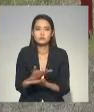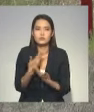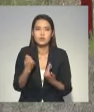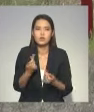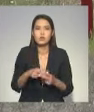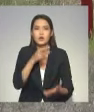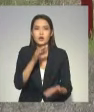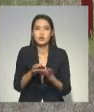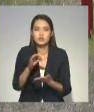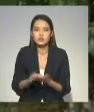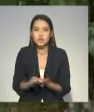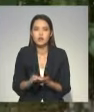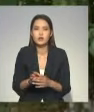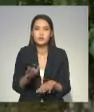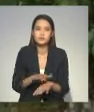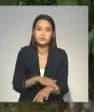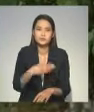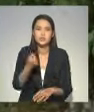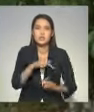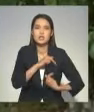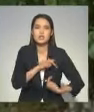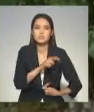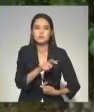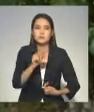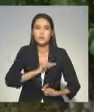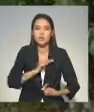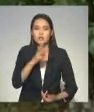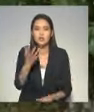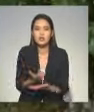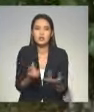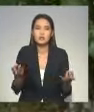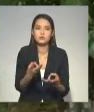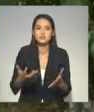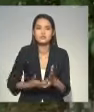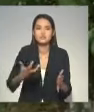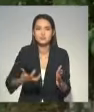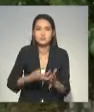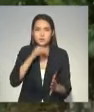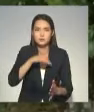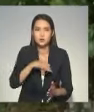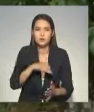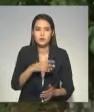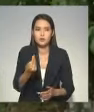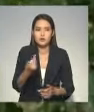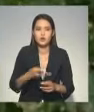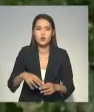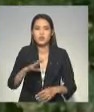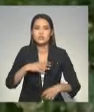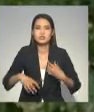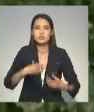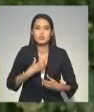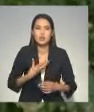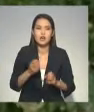кісілер бар, сол кісілер бізде істеп жатыр. Өйткені қызметкерлер қазір тапшы, жетіспейді. Ол енді жалақының аздығынан